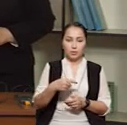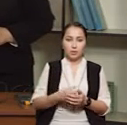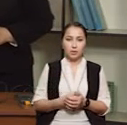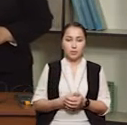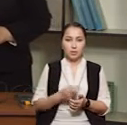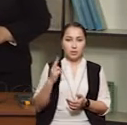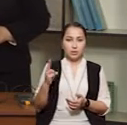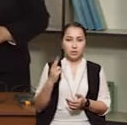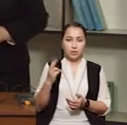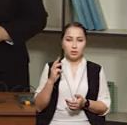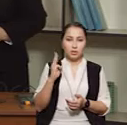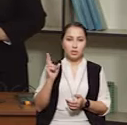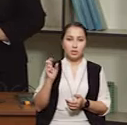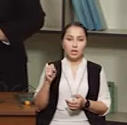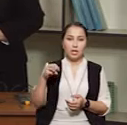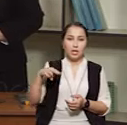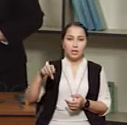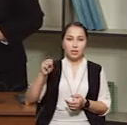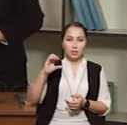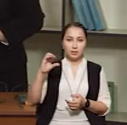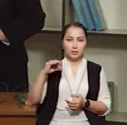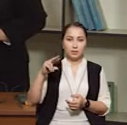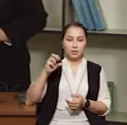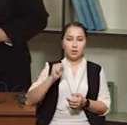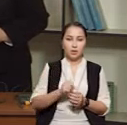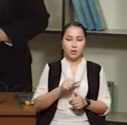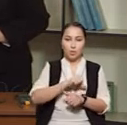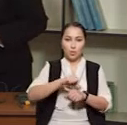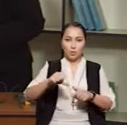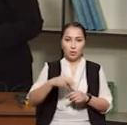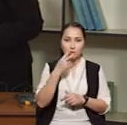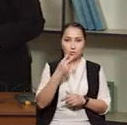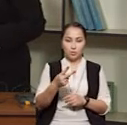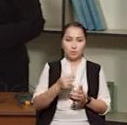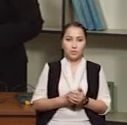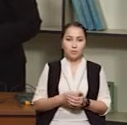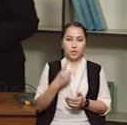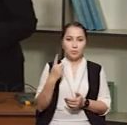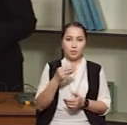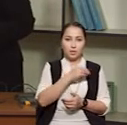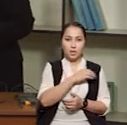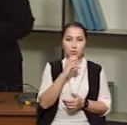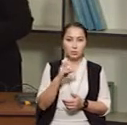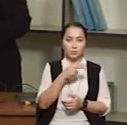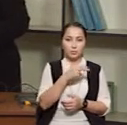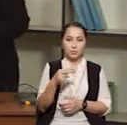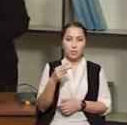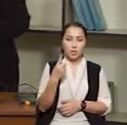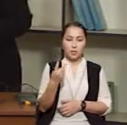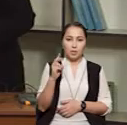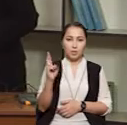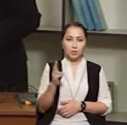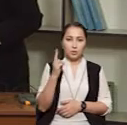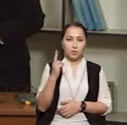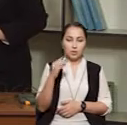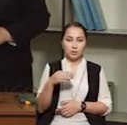Asosan Celsius shkalasida o'lchashni juda ko'p uchratamiz. Ya'ni 1 gradus C teng 1